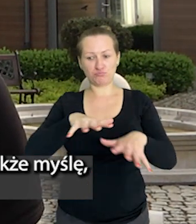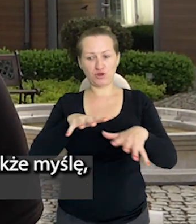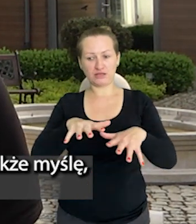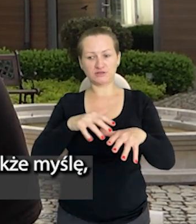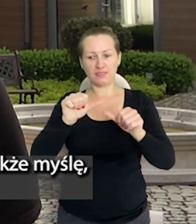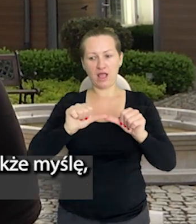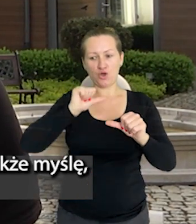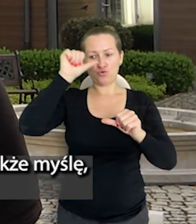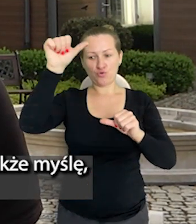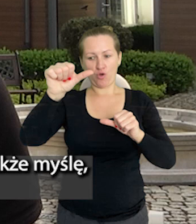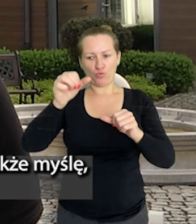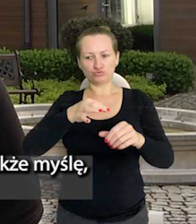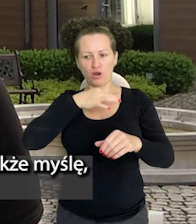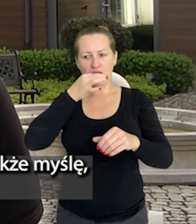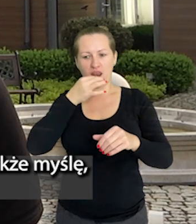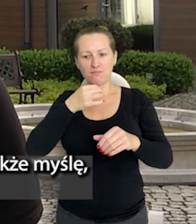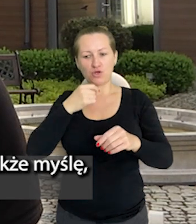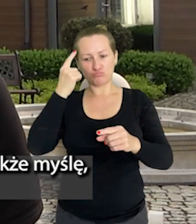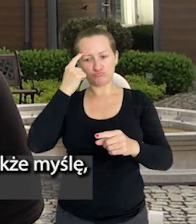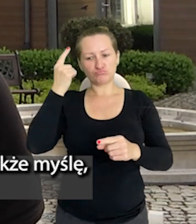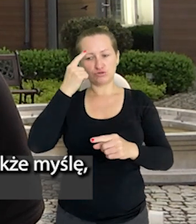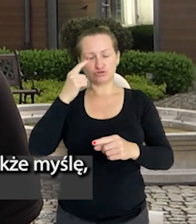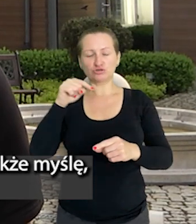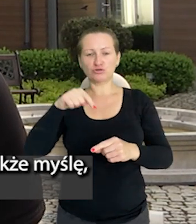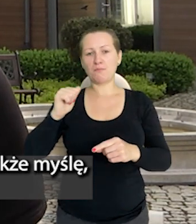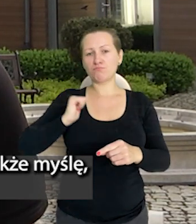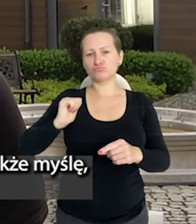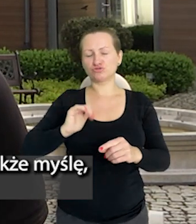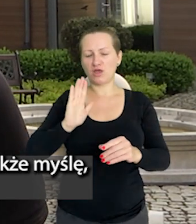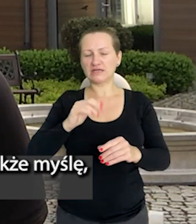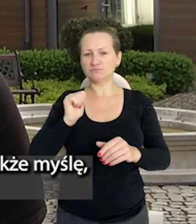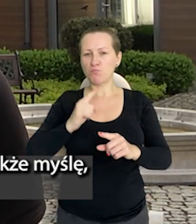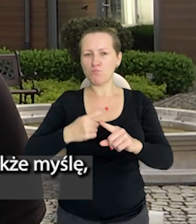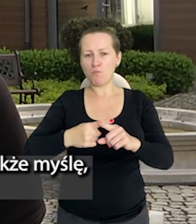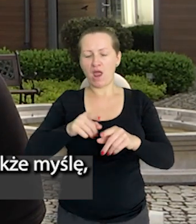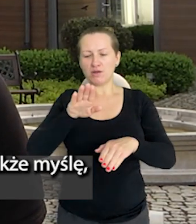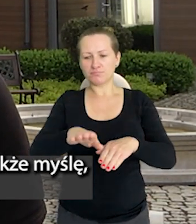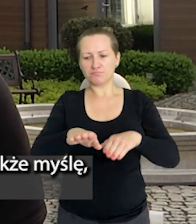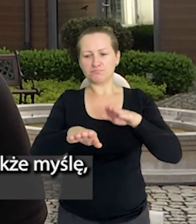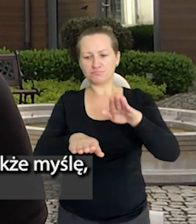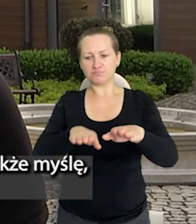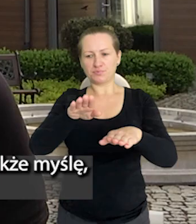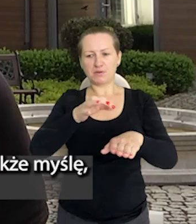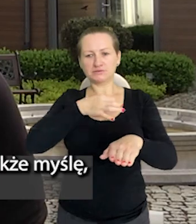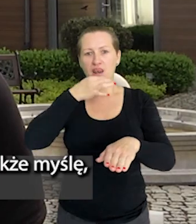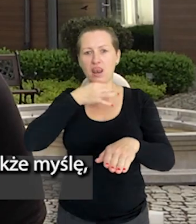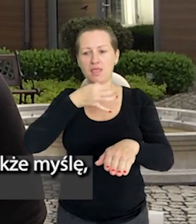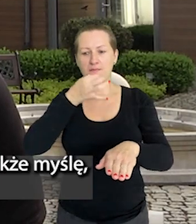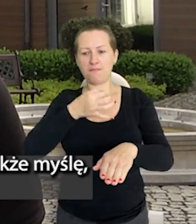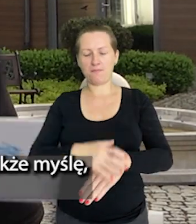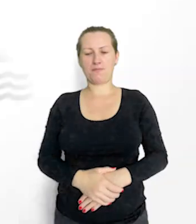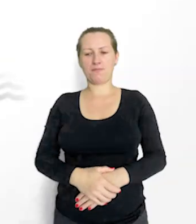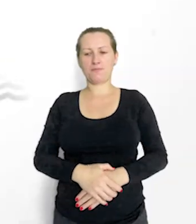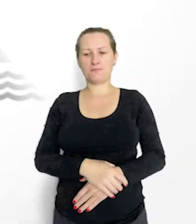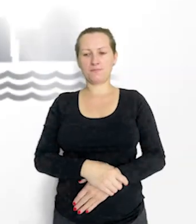z roku na rok, robi cały klub progres, także myślę, że teraz trzeba czekać tylko, aby zrobić kolejny krok w